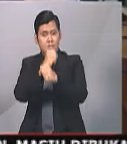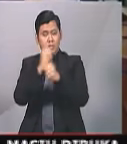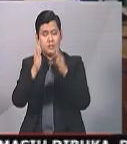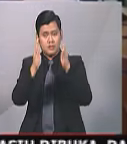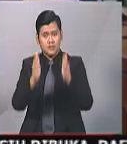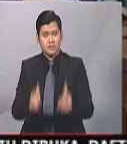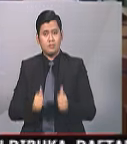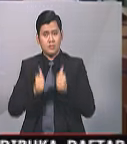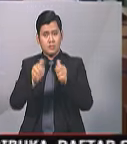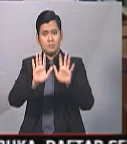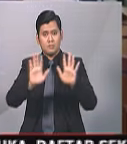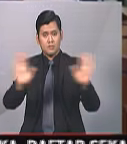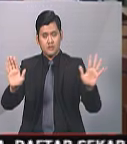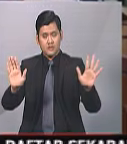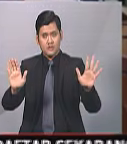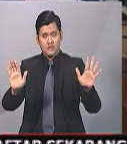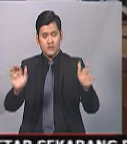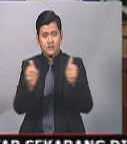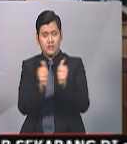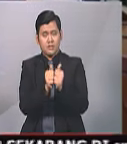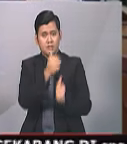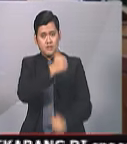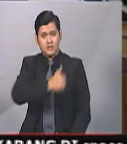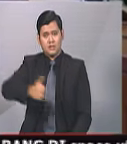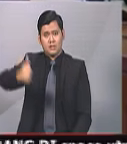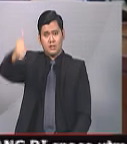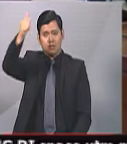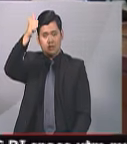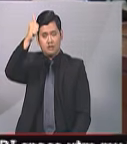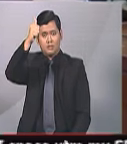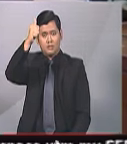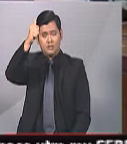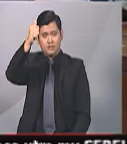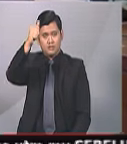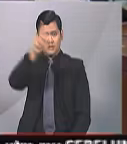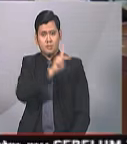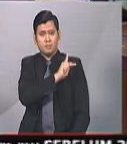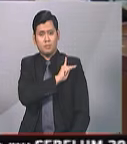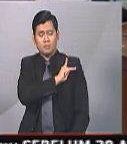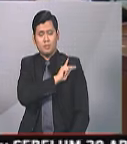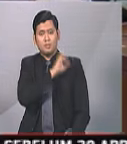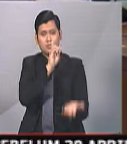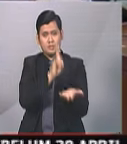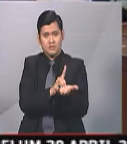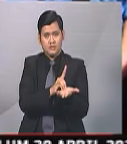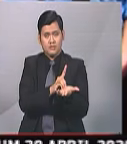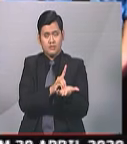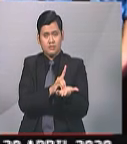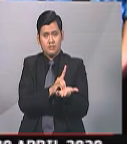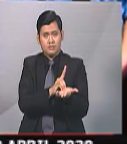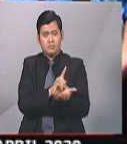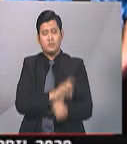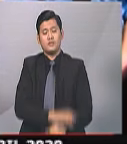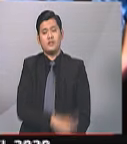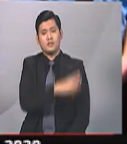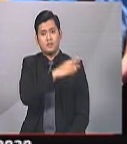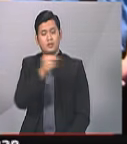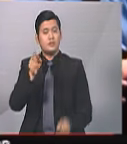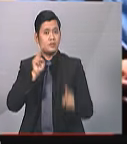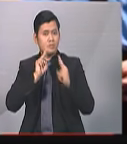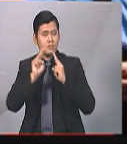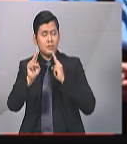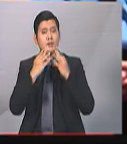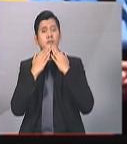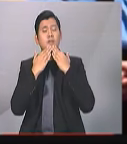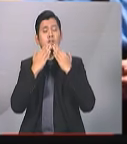Kaur Prem Singh. Dalam pada itu, beliau menyifatkan ribuan petugas barisan hadapan seluruh negara sebagai wira tak